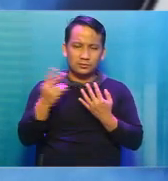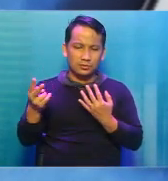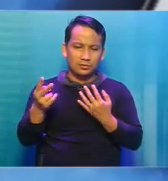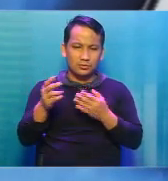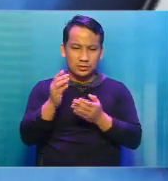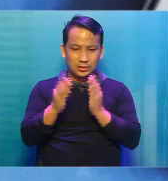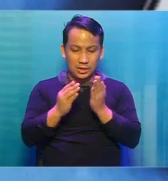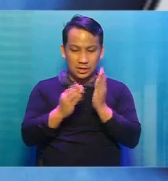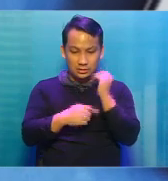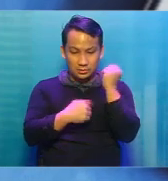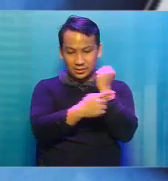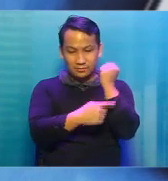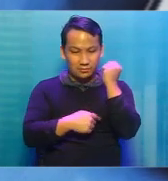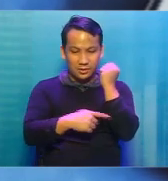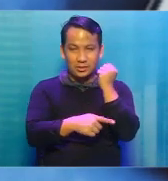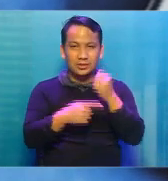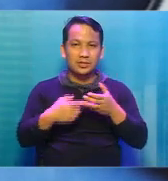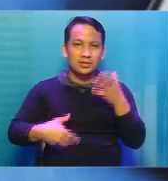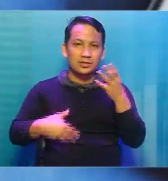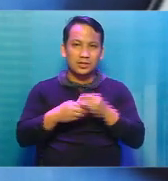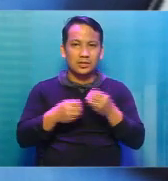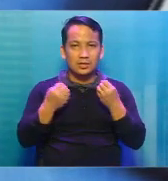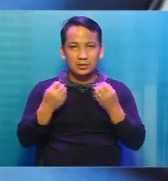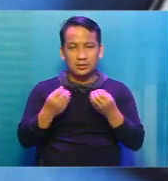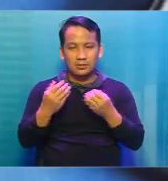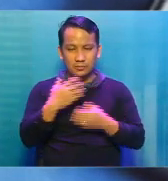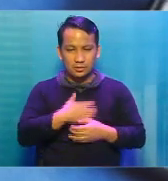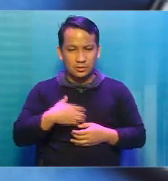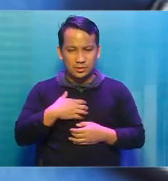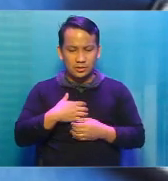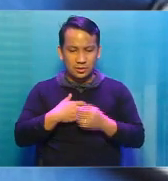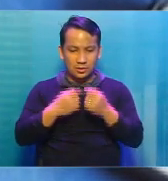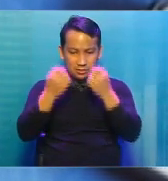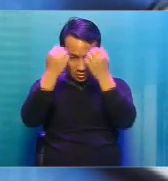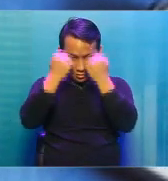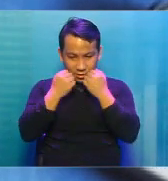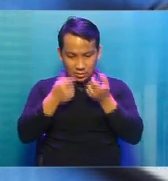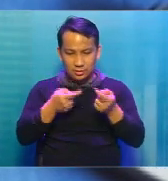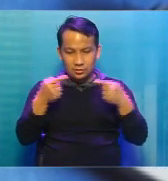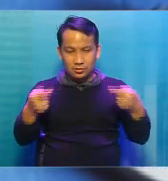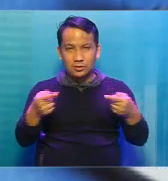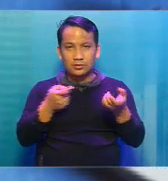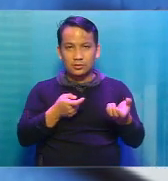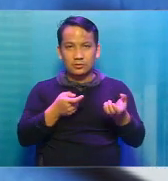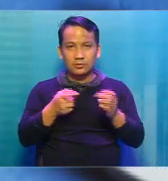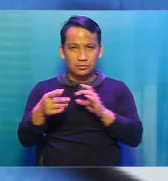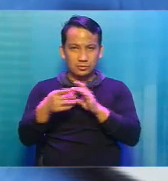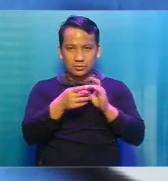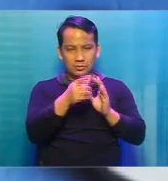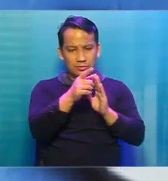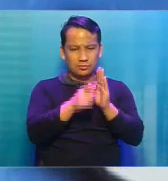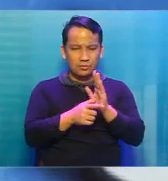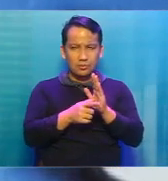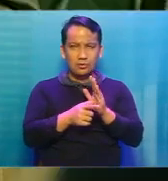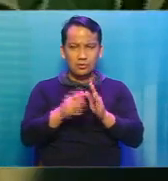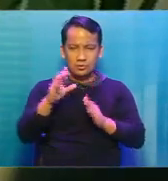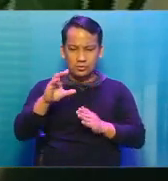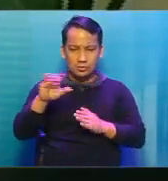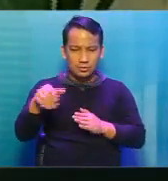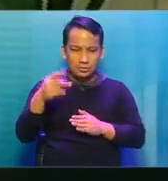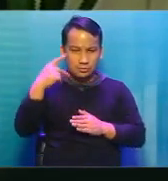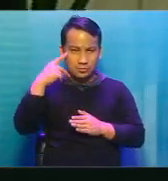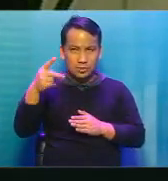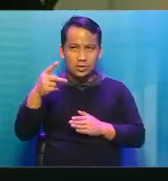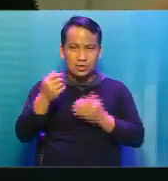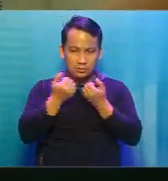sa Zambales dahil sa patong-patong na kaso, kabilang na ang terorismo sa ilalim ng anti-terror law. Ginawa ni Chief Justice Peralta